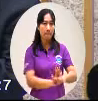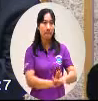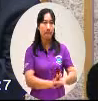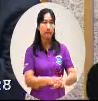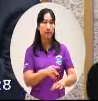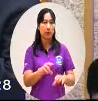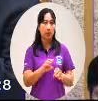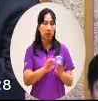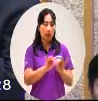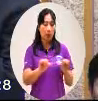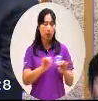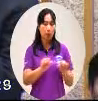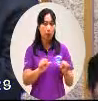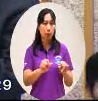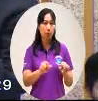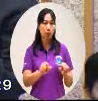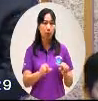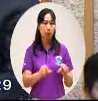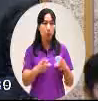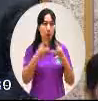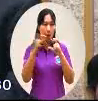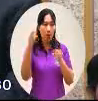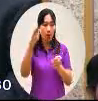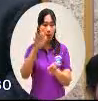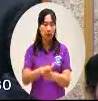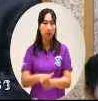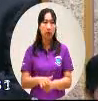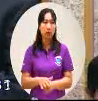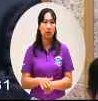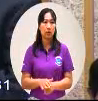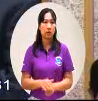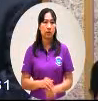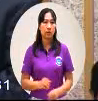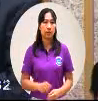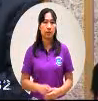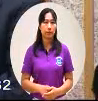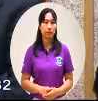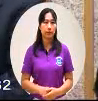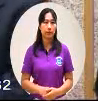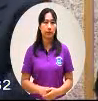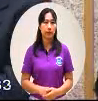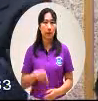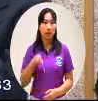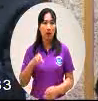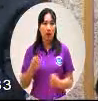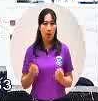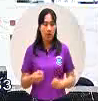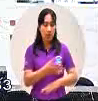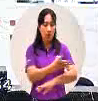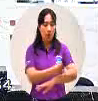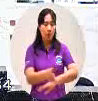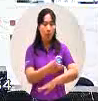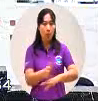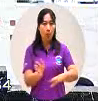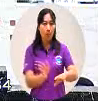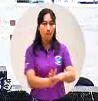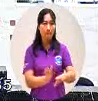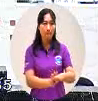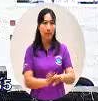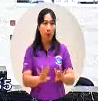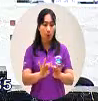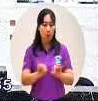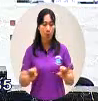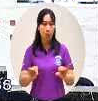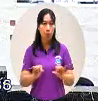有一个自动那个水保的，给你捞伊。 你即摆讲伫河川边啊，含土地，唔是拢同款意